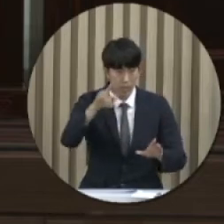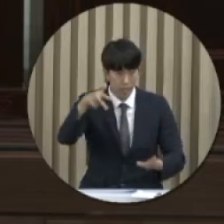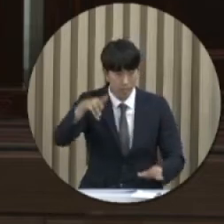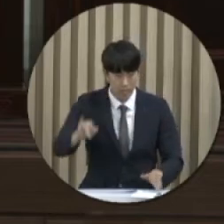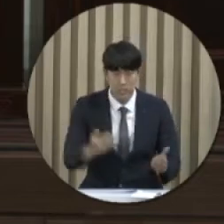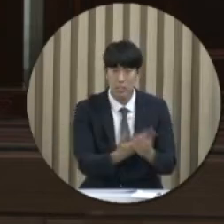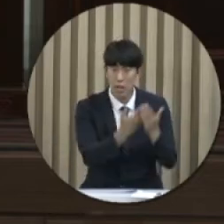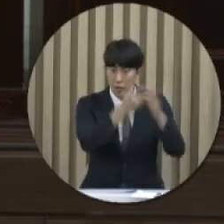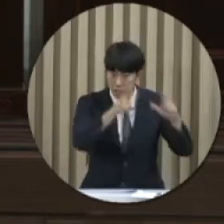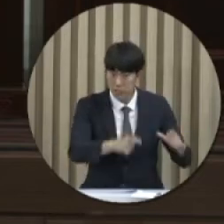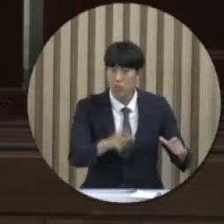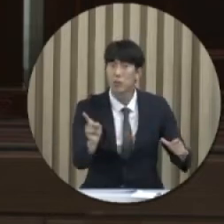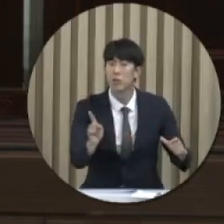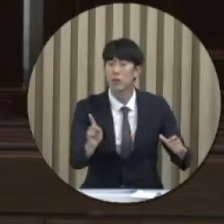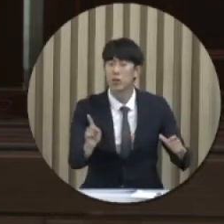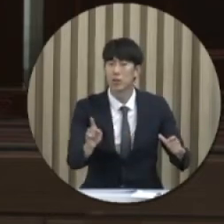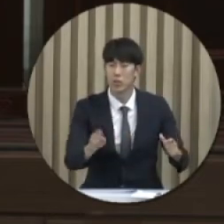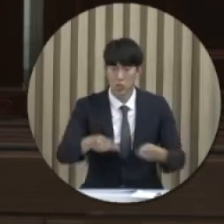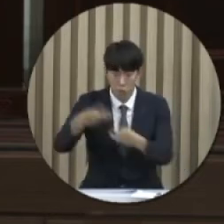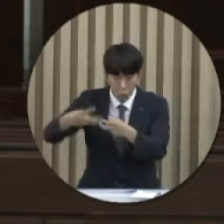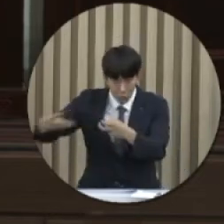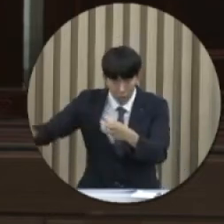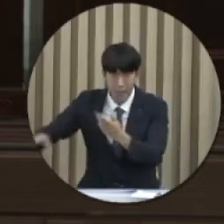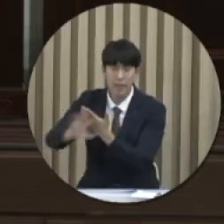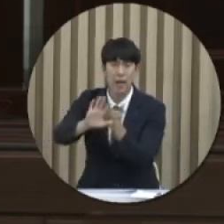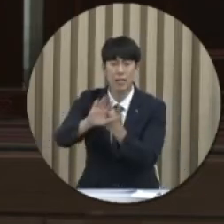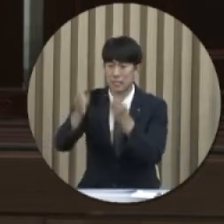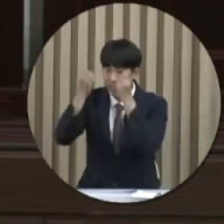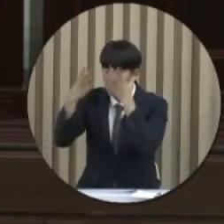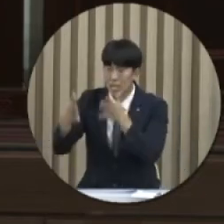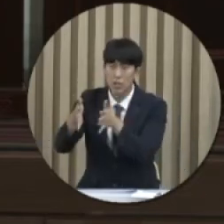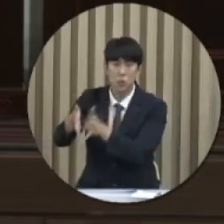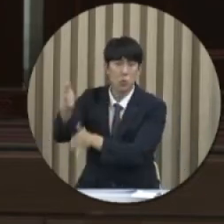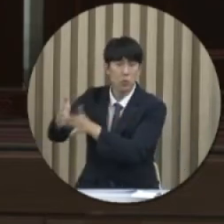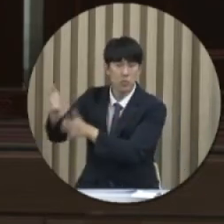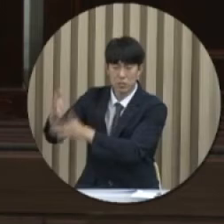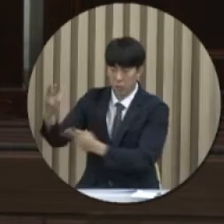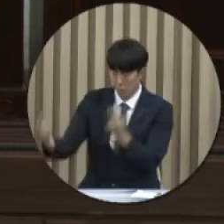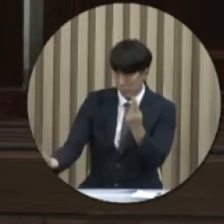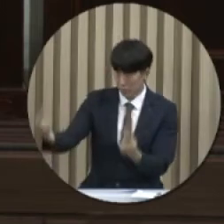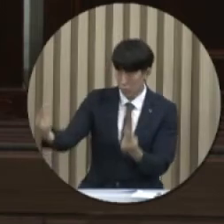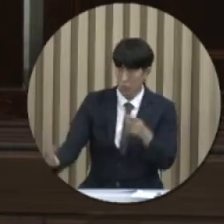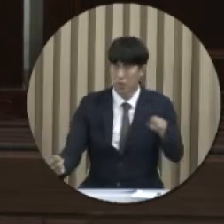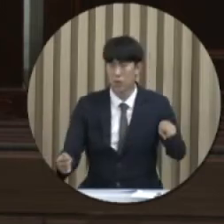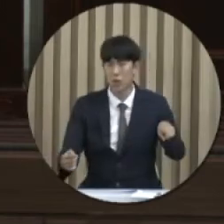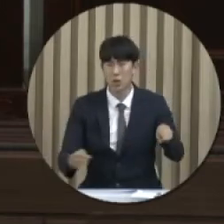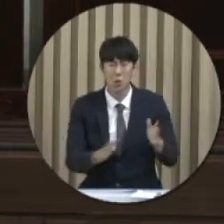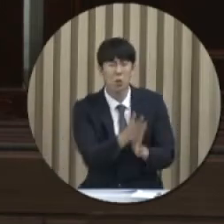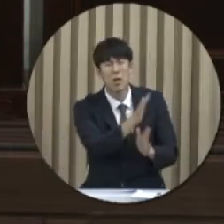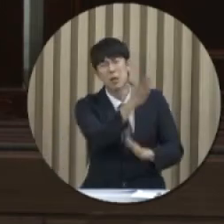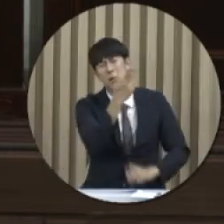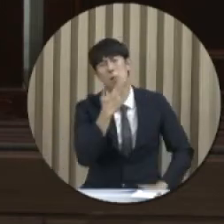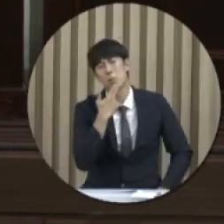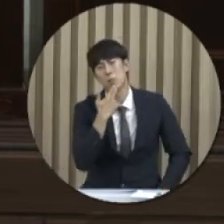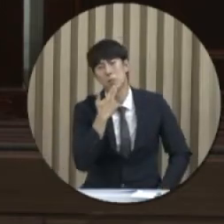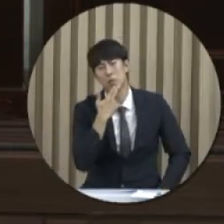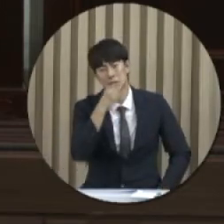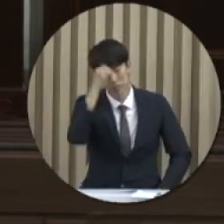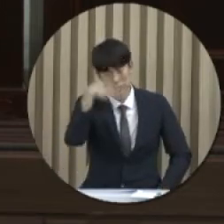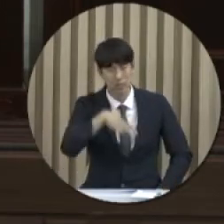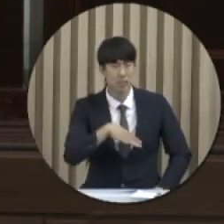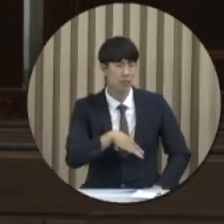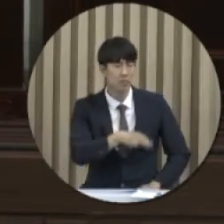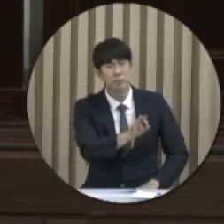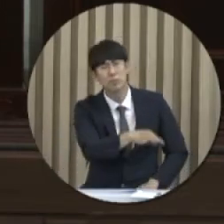택지 개발 지역은 동탄을 비롯한 다른 신도시 지역과 비교해 크게 화려하지 않은 채 소박한